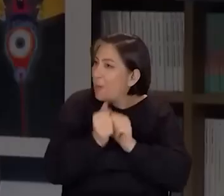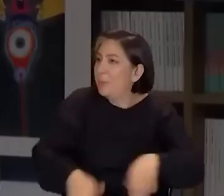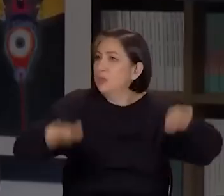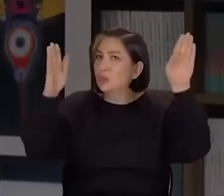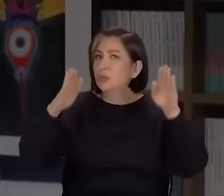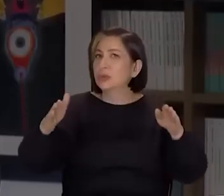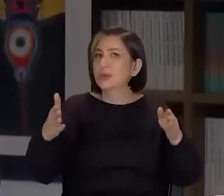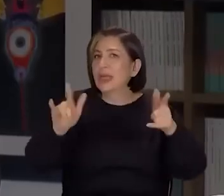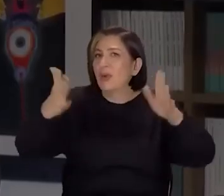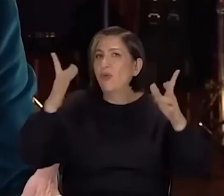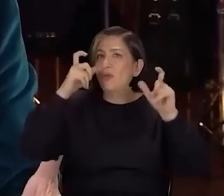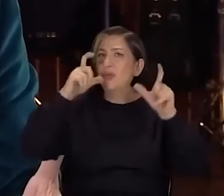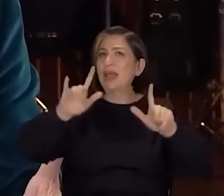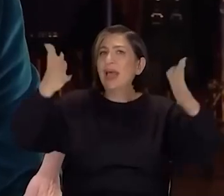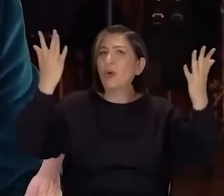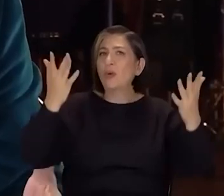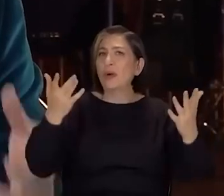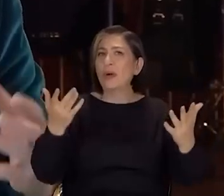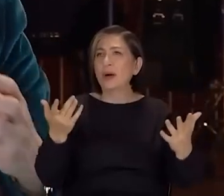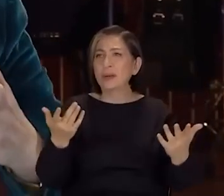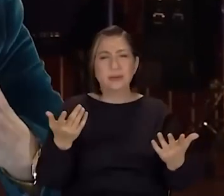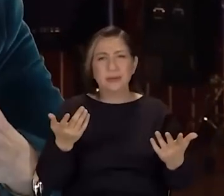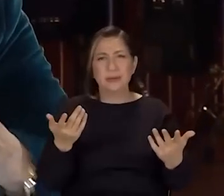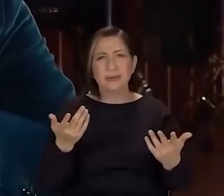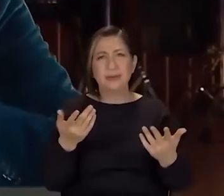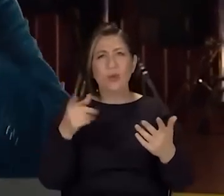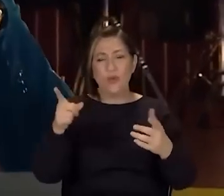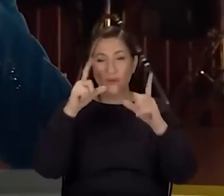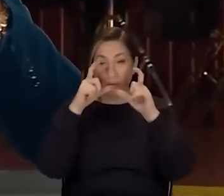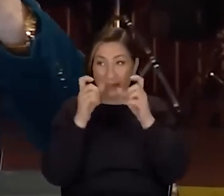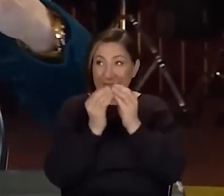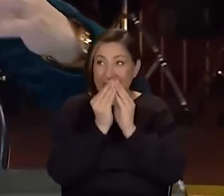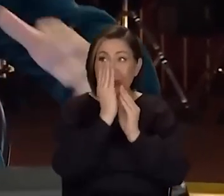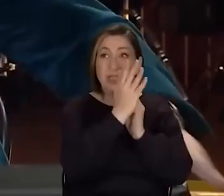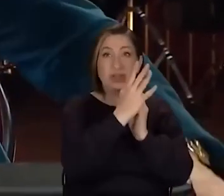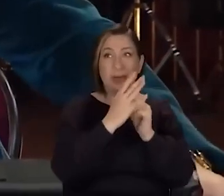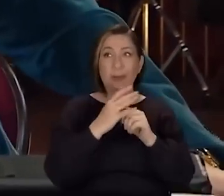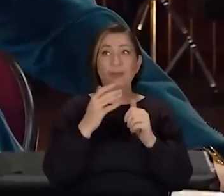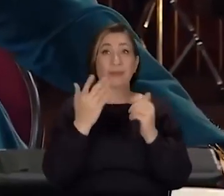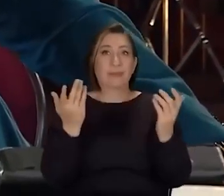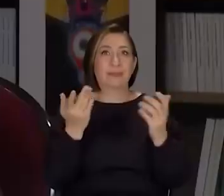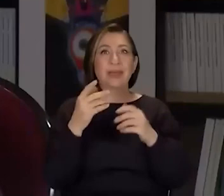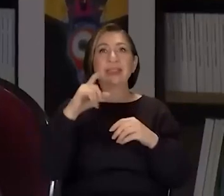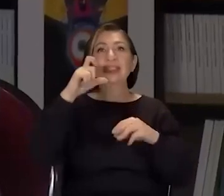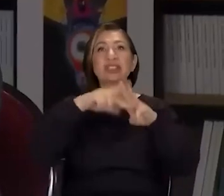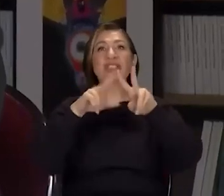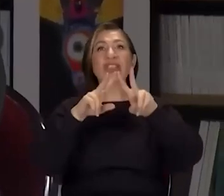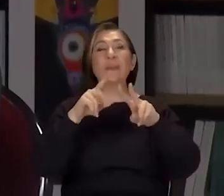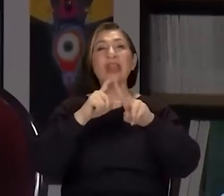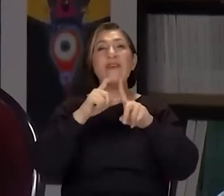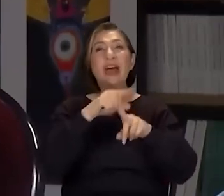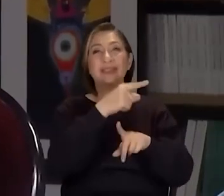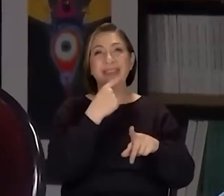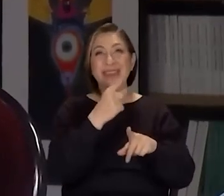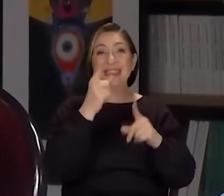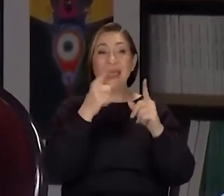büyümüştük? Fotoğraf ya. Çektirerek mi büyüdük? Hayır, o fotoğrafı alacak gidecek. Bitti. Bizde de şey var Cem abi, Cem Darman herkes